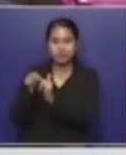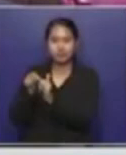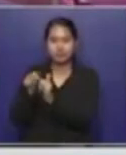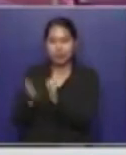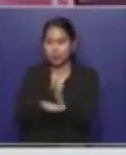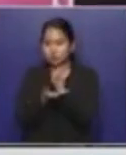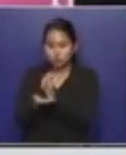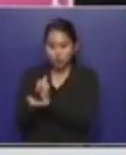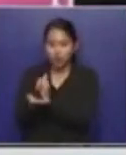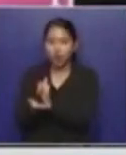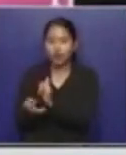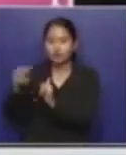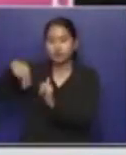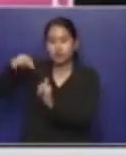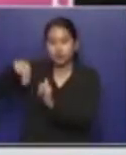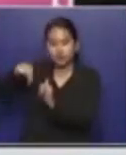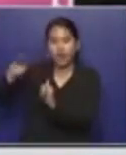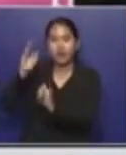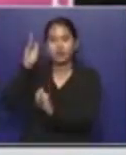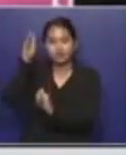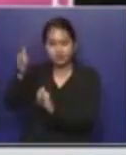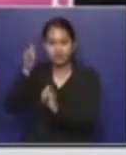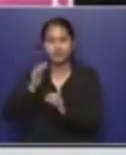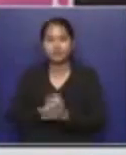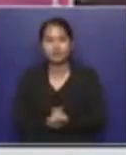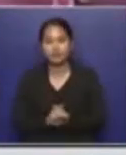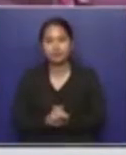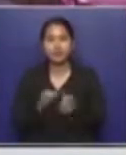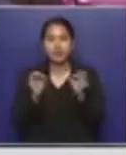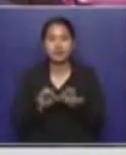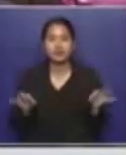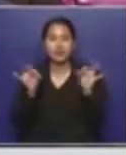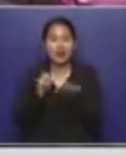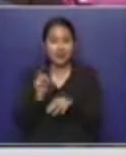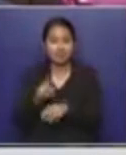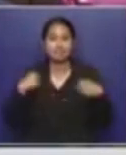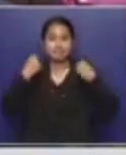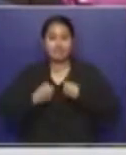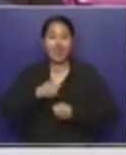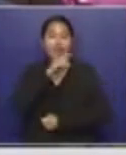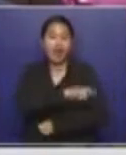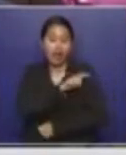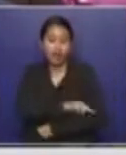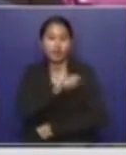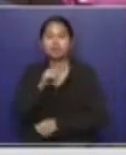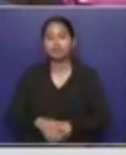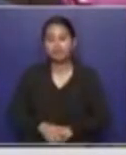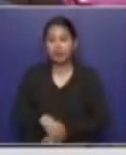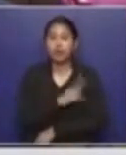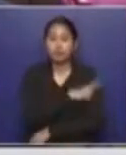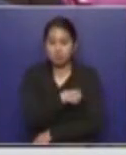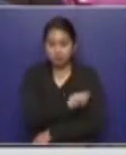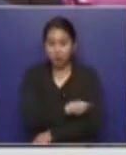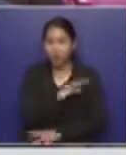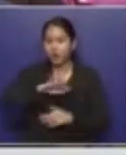ไปทำการเฝ้าระวังรักษาต่อไปและที่สำคัญที่สุดคือนักรบเสื้อขาวคือแพทย์ทุกๆค